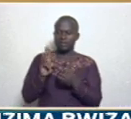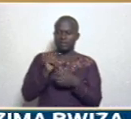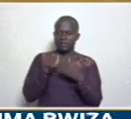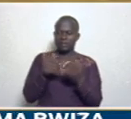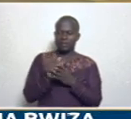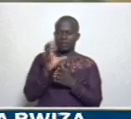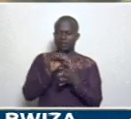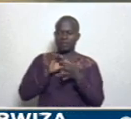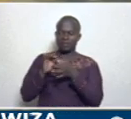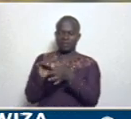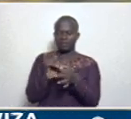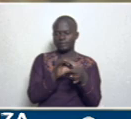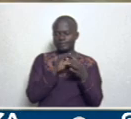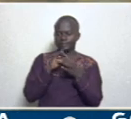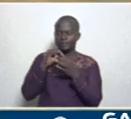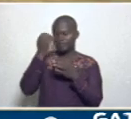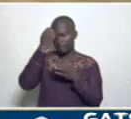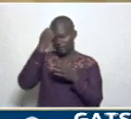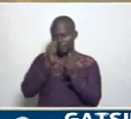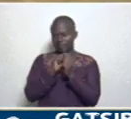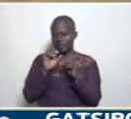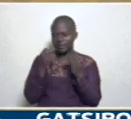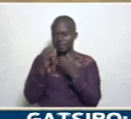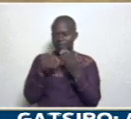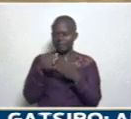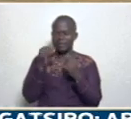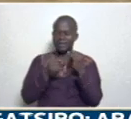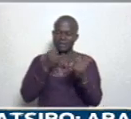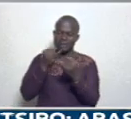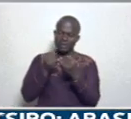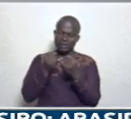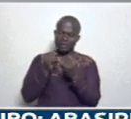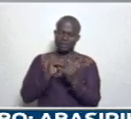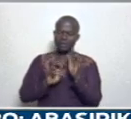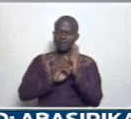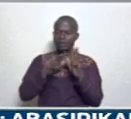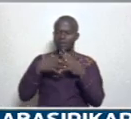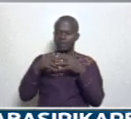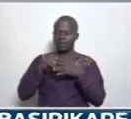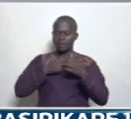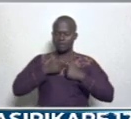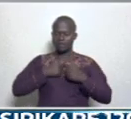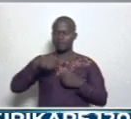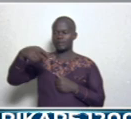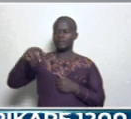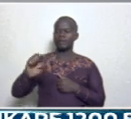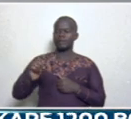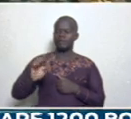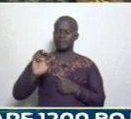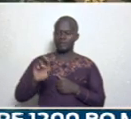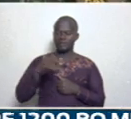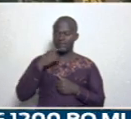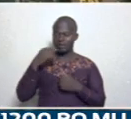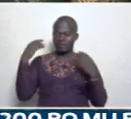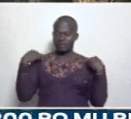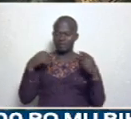umuryango wa Afurika Yunze Ubumwe, ubumwe bw'Uburayi n'indi miryango mpuzamahanga. Ambasaderi wa Leta Zunze Ubumwe za Amerika mu Rwanda Peter Vrooman asanga